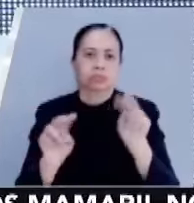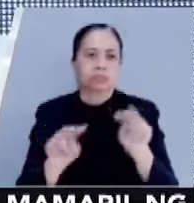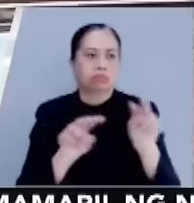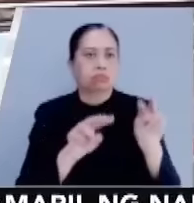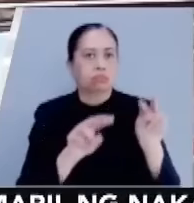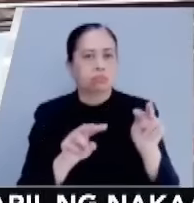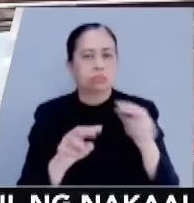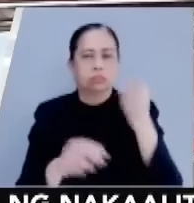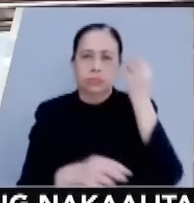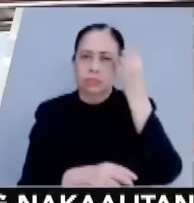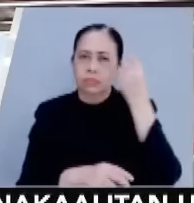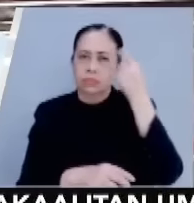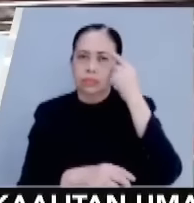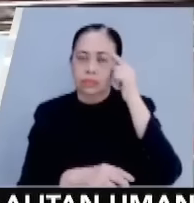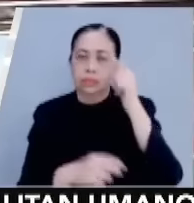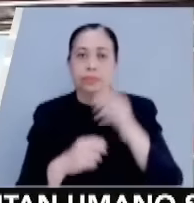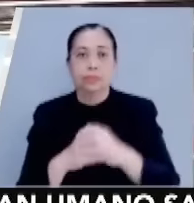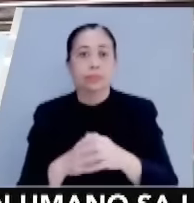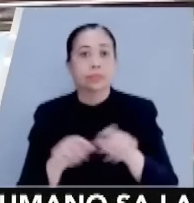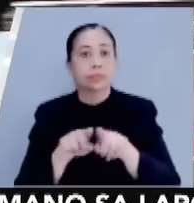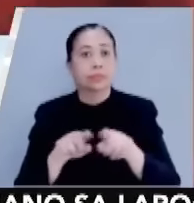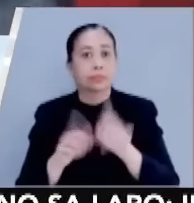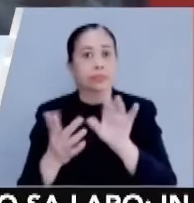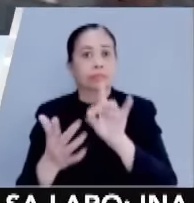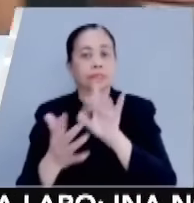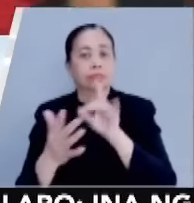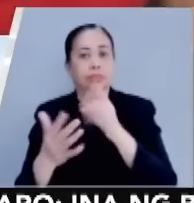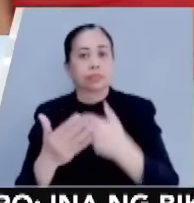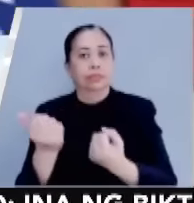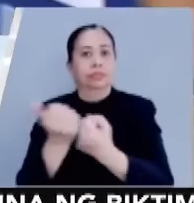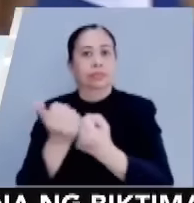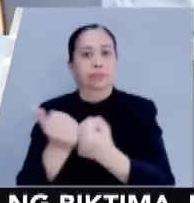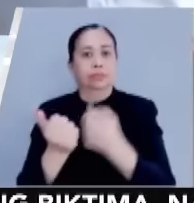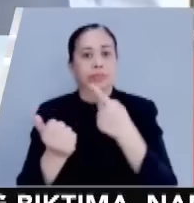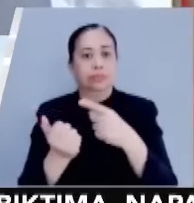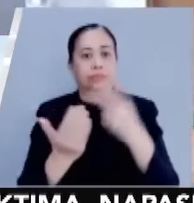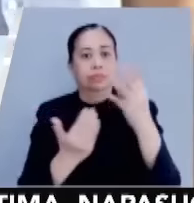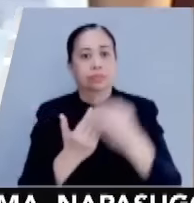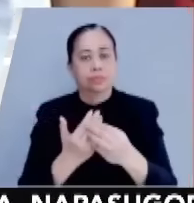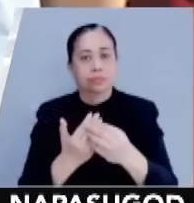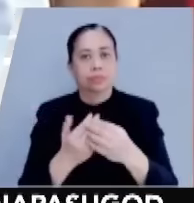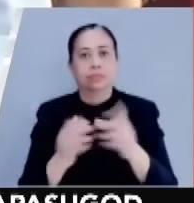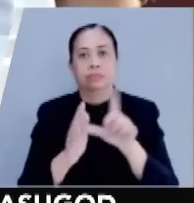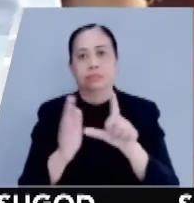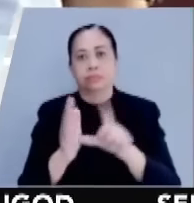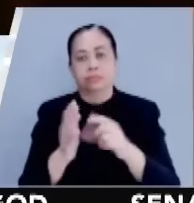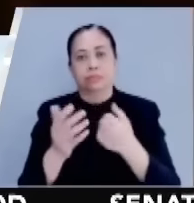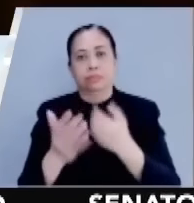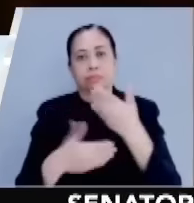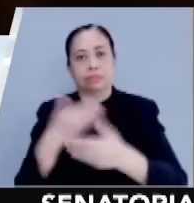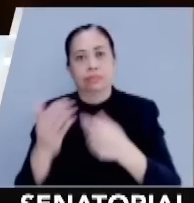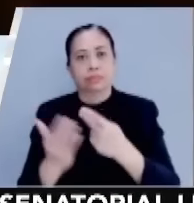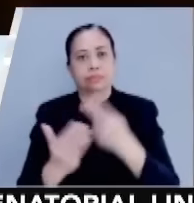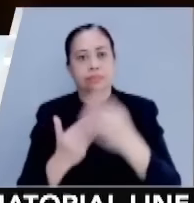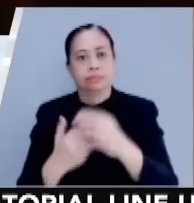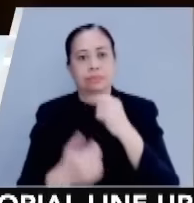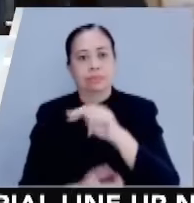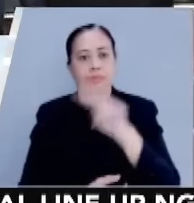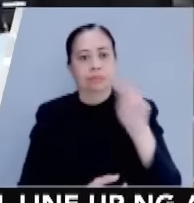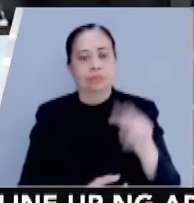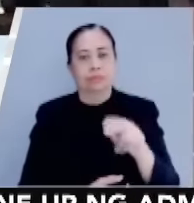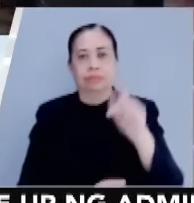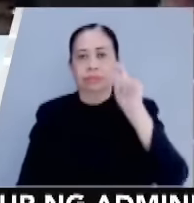pinag-iisipan. Bukod dyan, pinili rin ang mga susuporta sa mga programa at legislative agenda ng Pangulo ang kinavotas Representative Toby